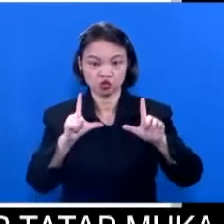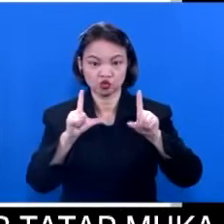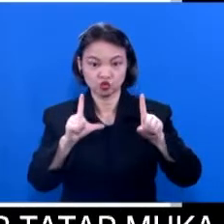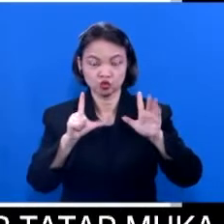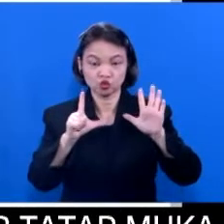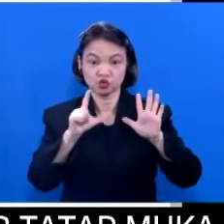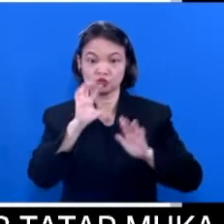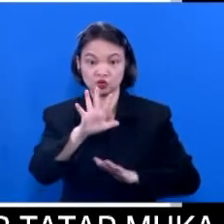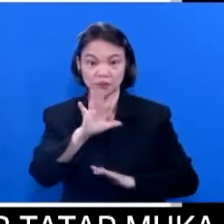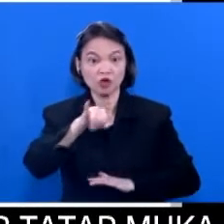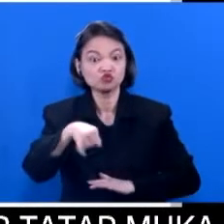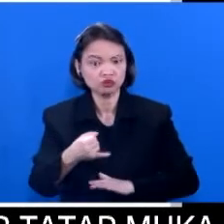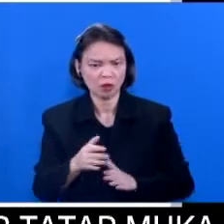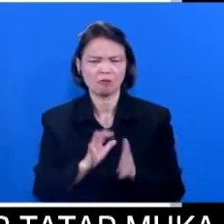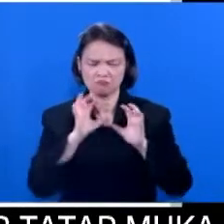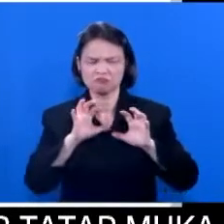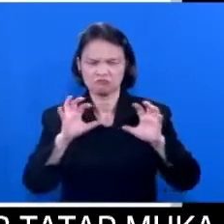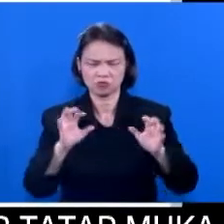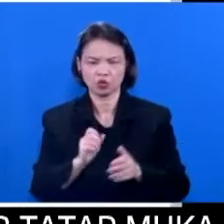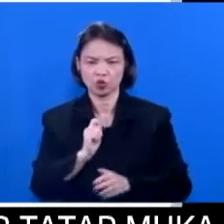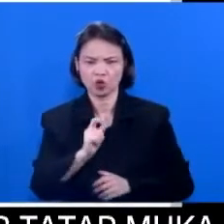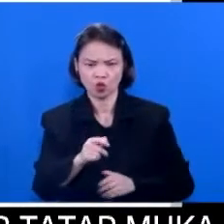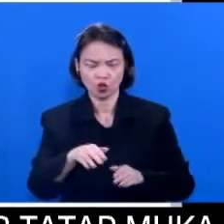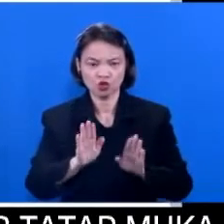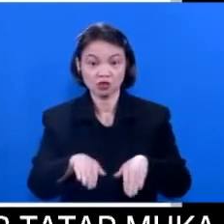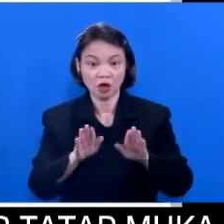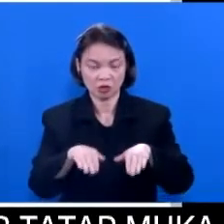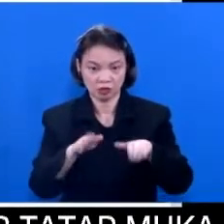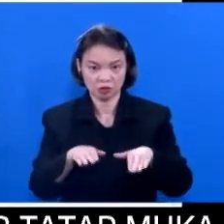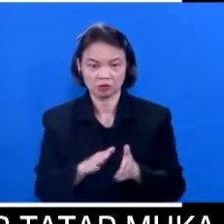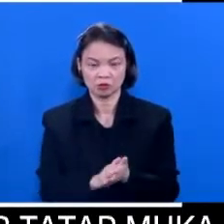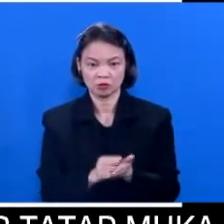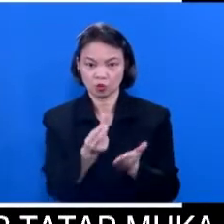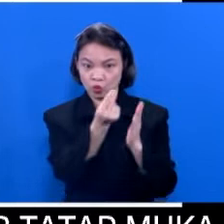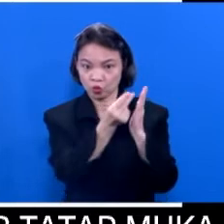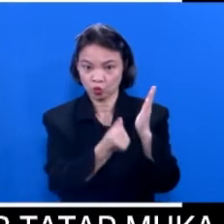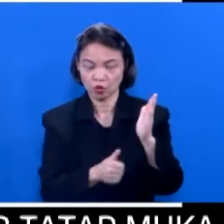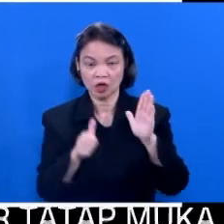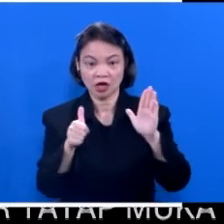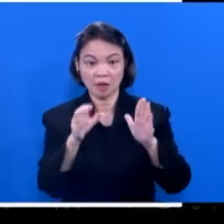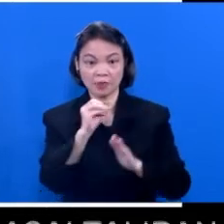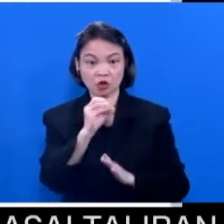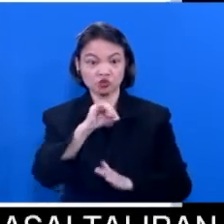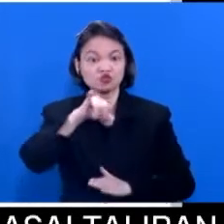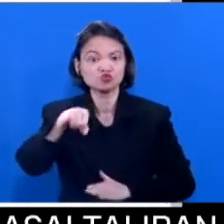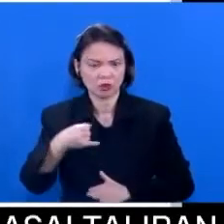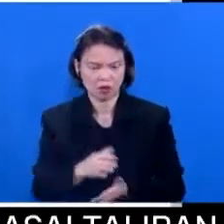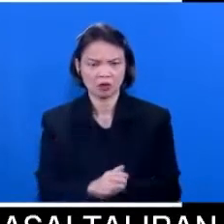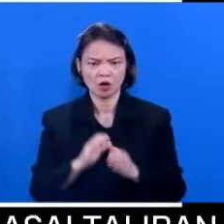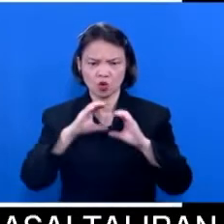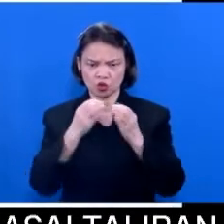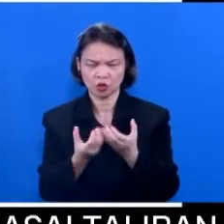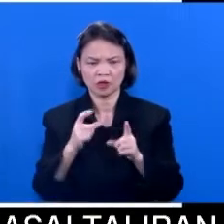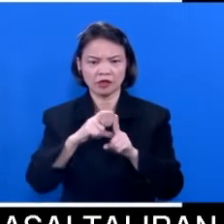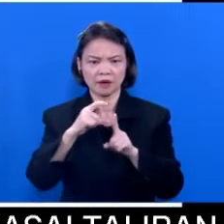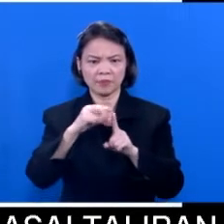Rp675 juta. Tak hanya itu, untuk ongkos jahit, DPRD Kota Tangerang menganggarkan Rp600 juta. DPRD Kota Tangerang